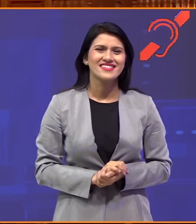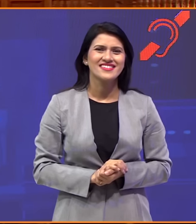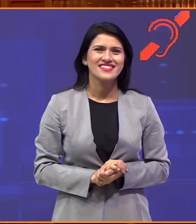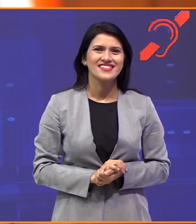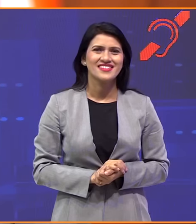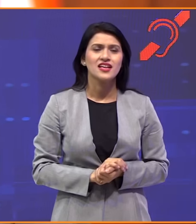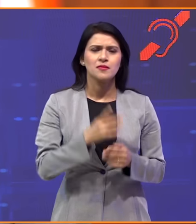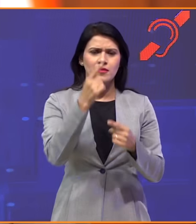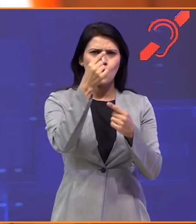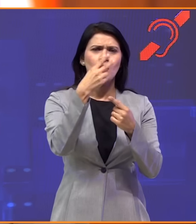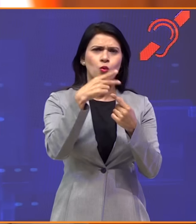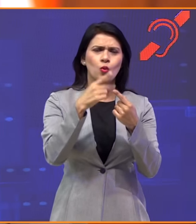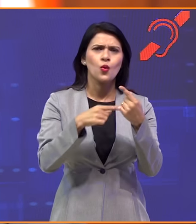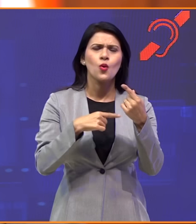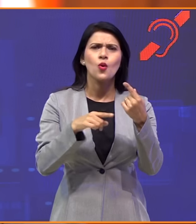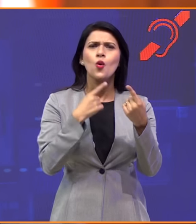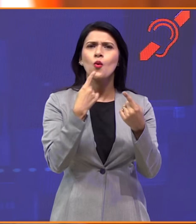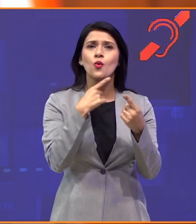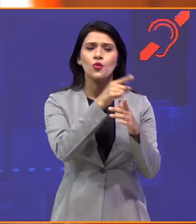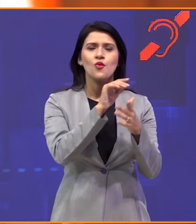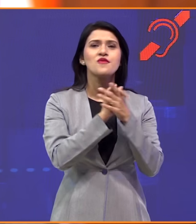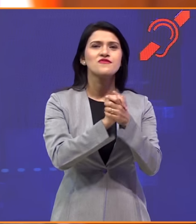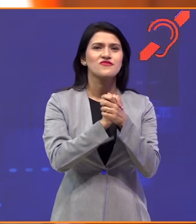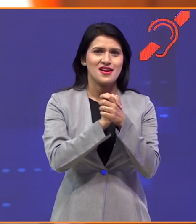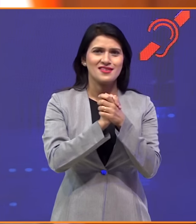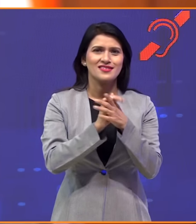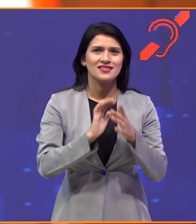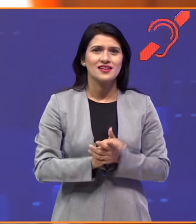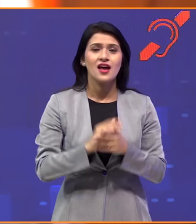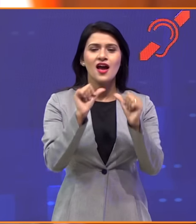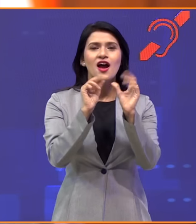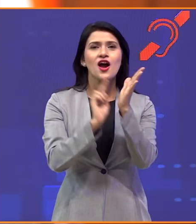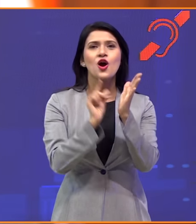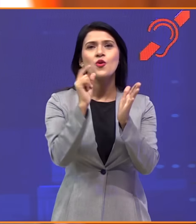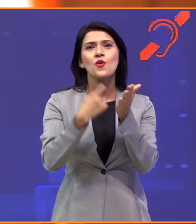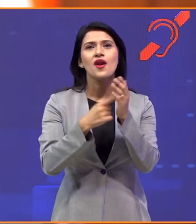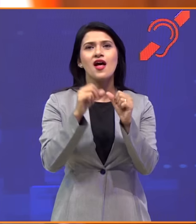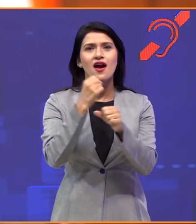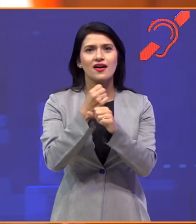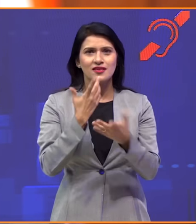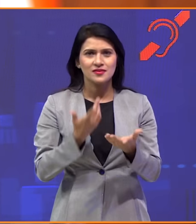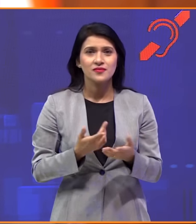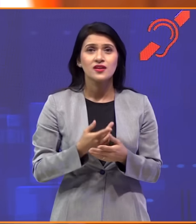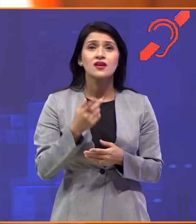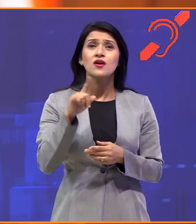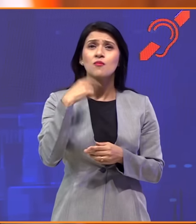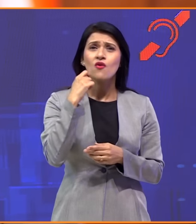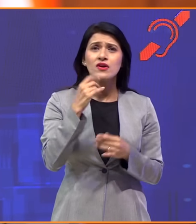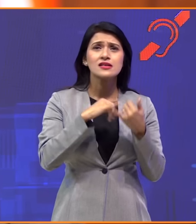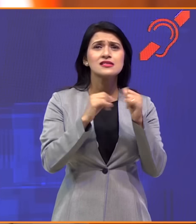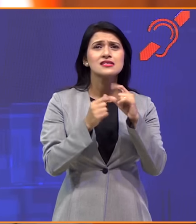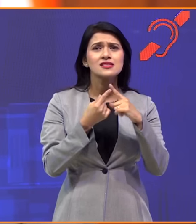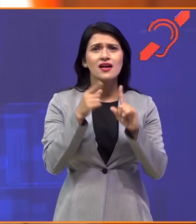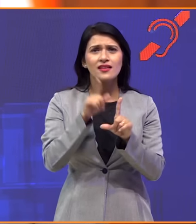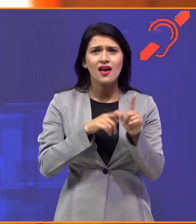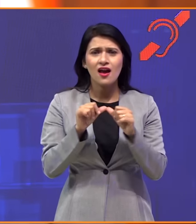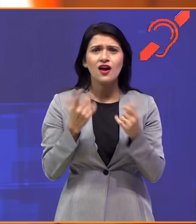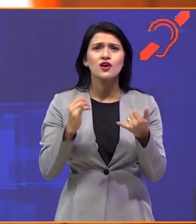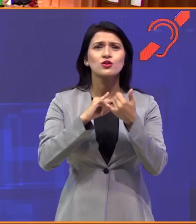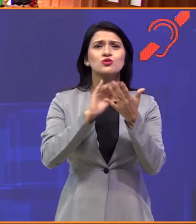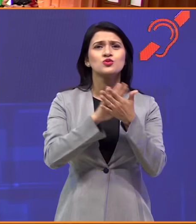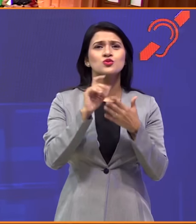अब मैं आपको गिना आता हूं आपके जो दोस्त हैं अनुराग कश्यप सत्या में शूल में कौन में आपके